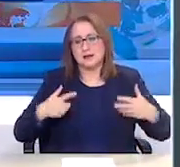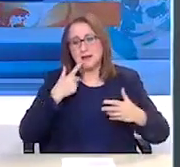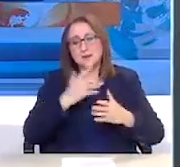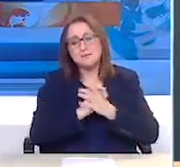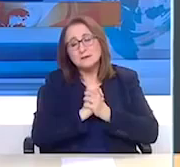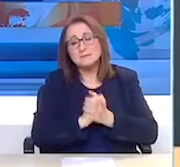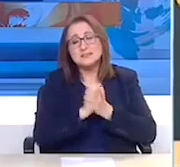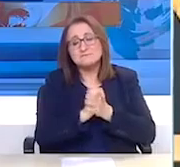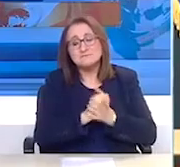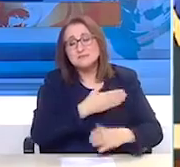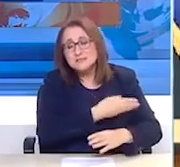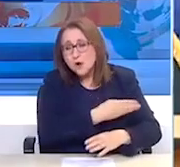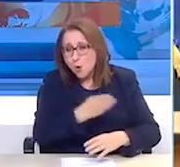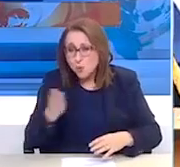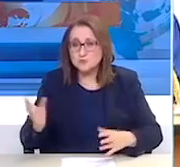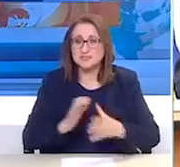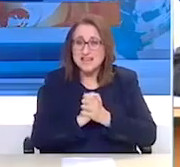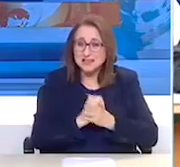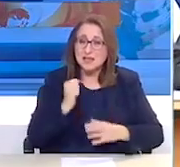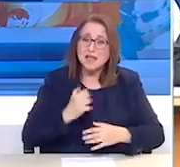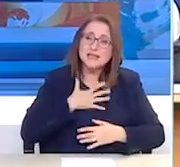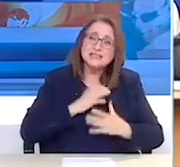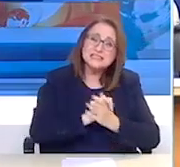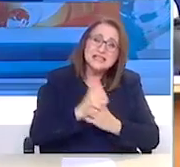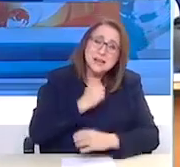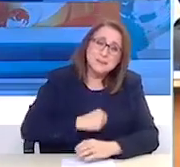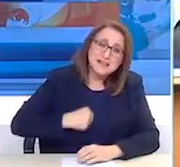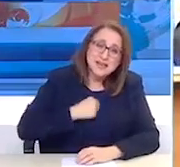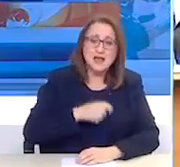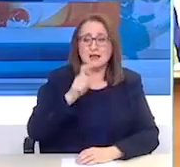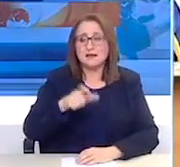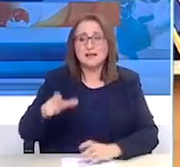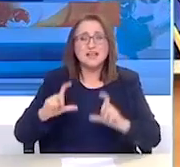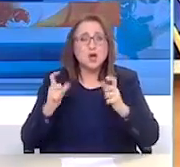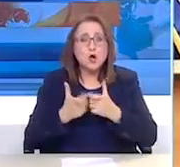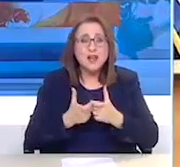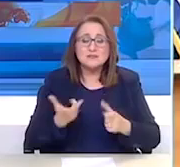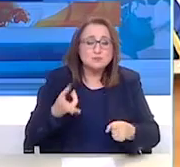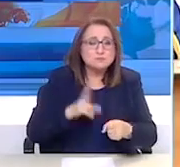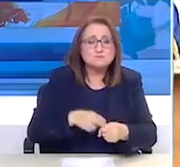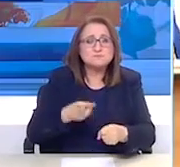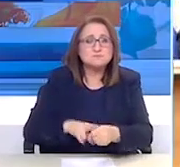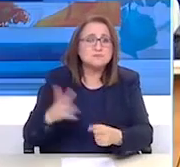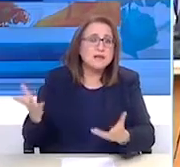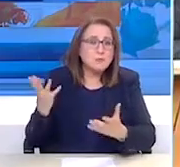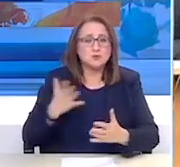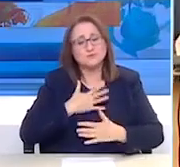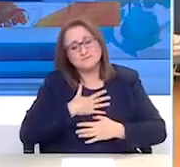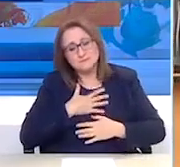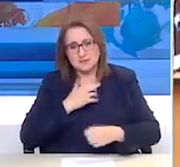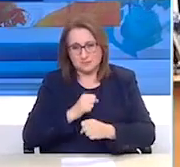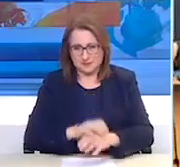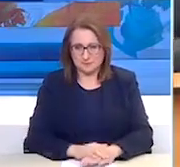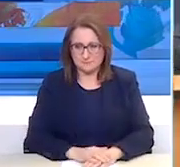Ευχαριστούμε, κύριε καθηγητά. Το λόγο έχει ο κύριος Χαρδαλιάς. Καλησπέρα σας από την Πολιτική Προστασία.